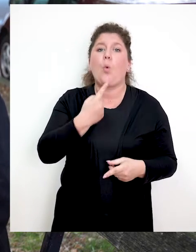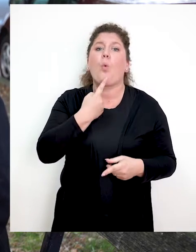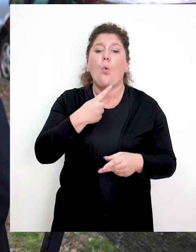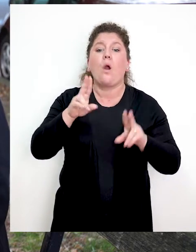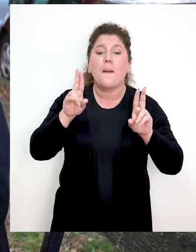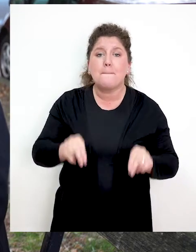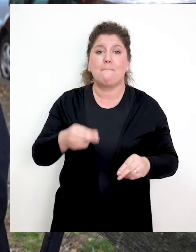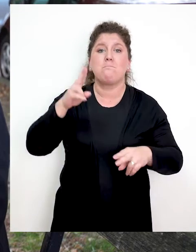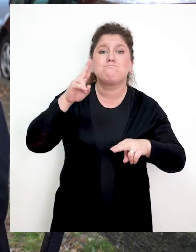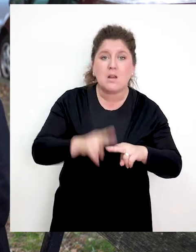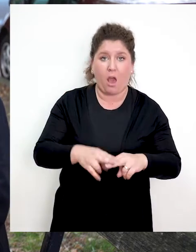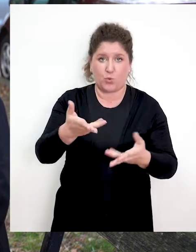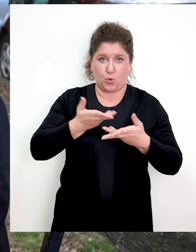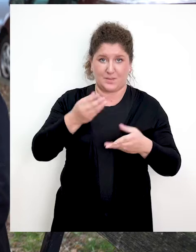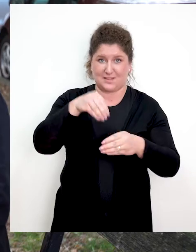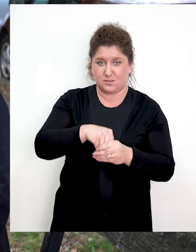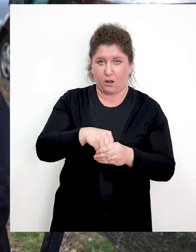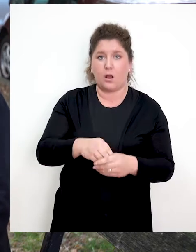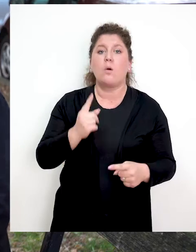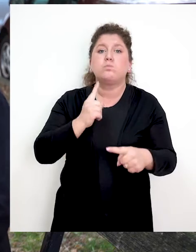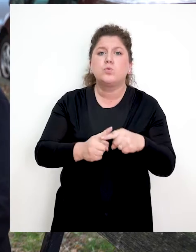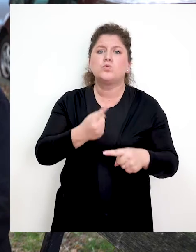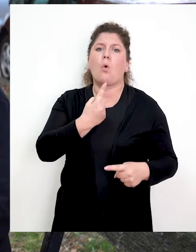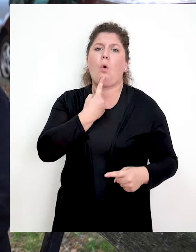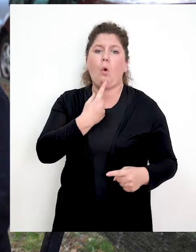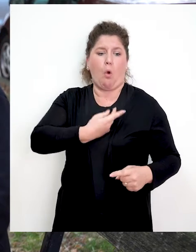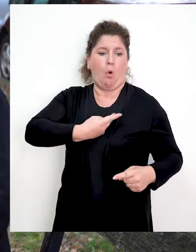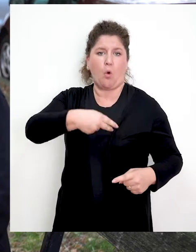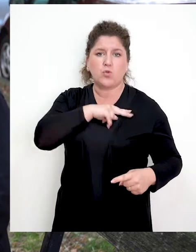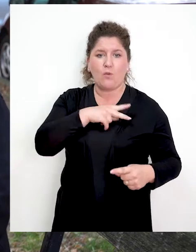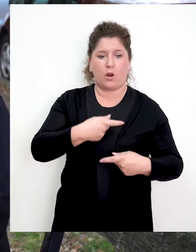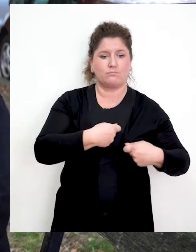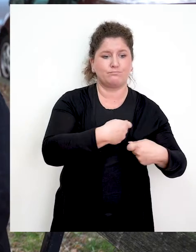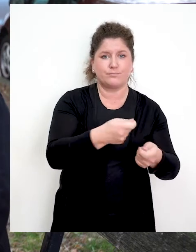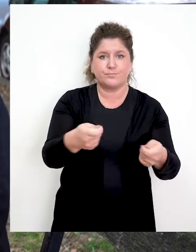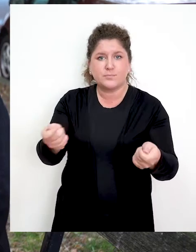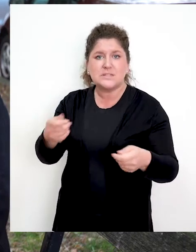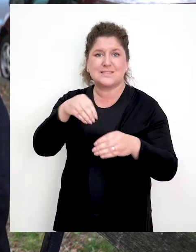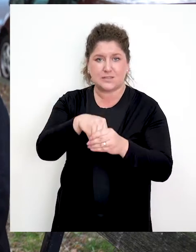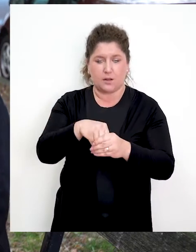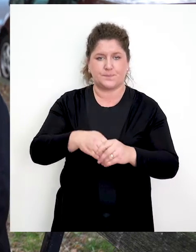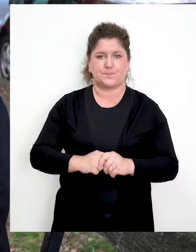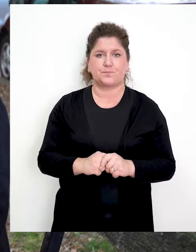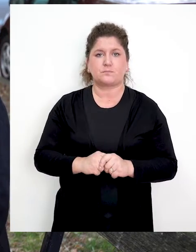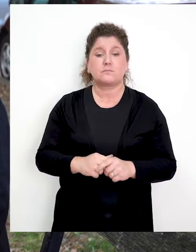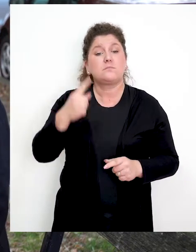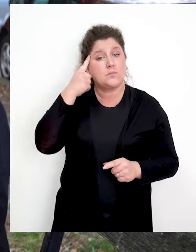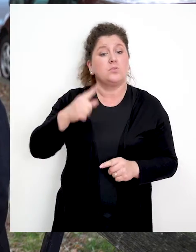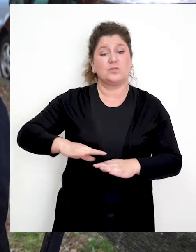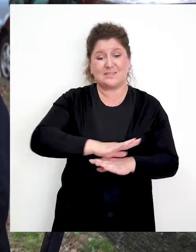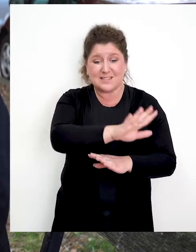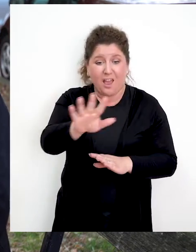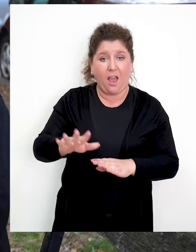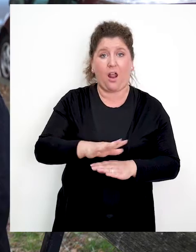i ko je taj ko u suštini te stanove distribuira. Tako da cijela regija je daleko